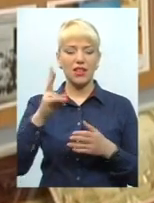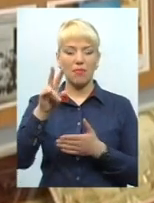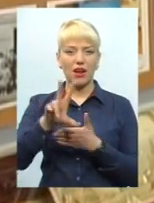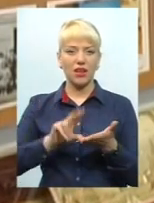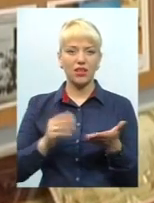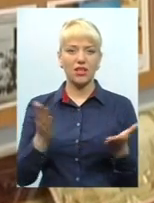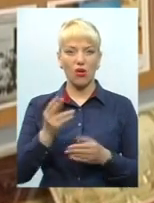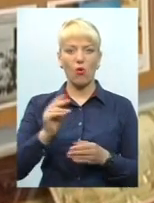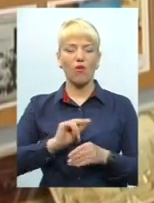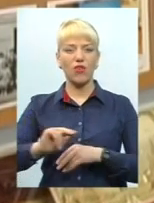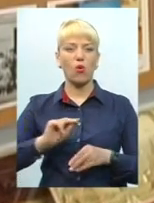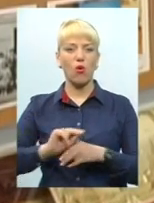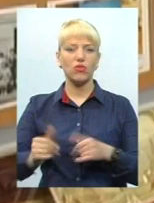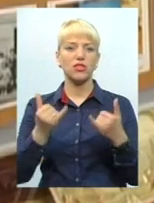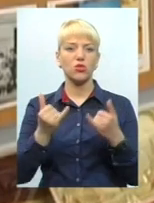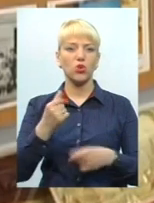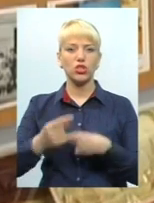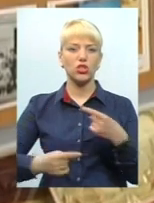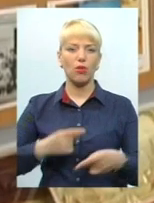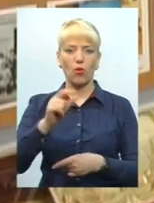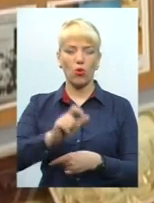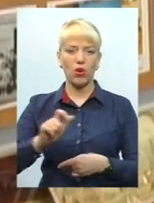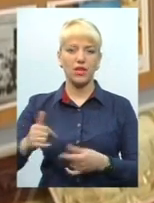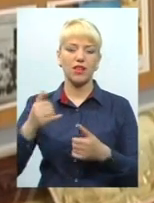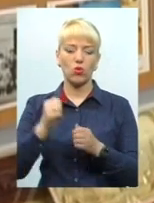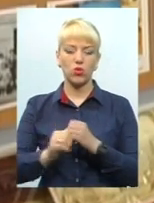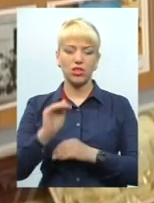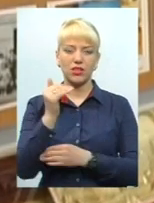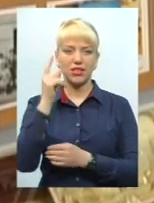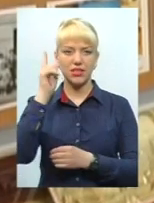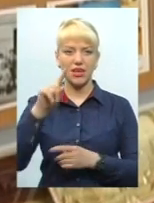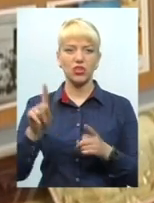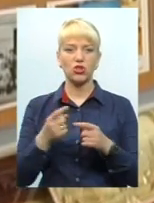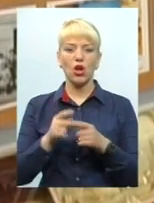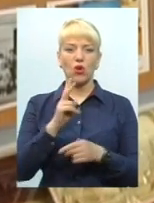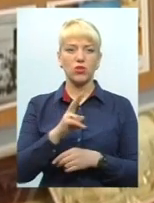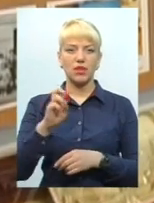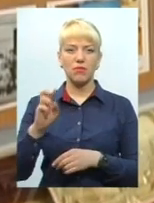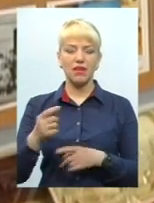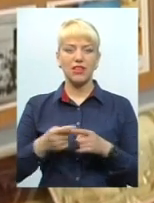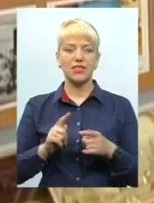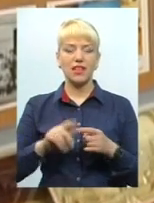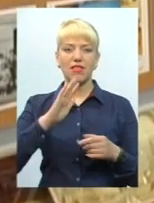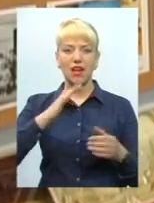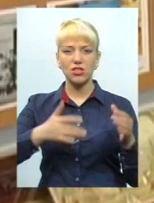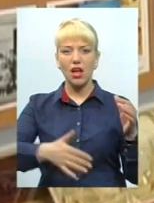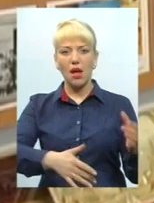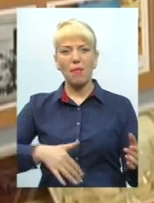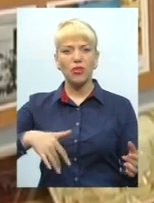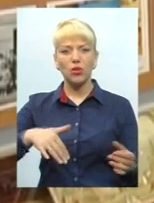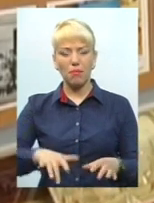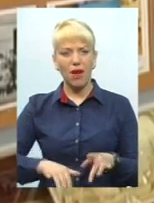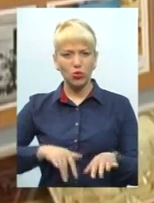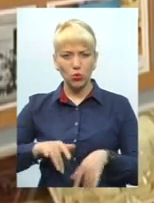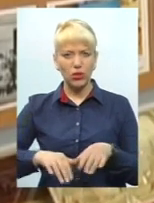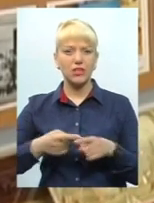виховується сьогоднішнє покоління, і кожна дитина у школі знає, що Кость Місевич – це наш бандурист, наш патріот, наш борець, який